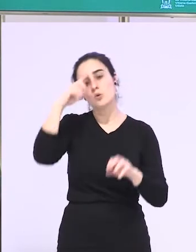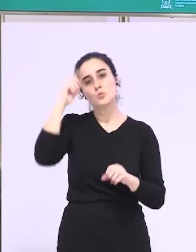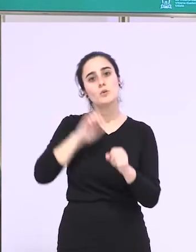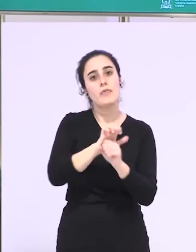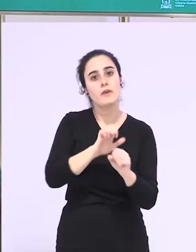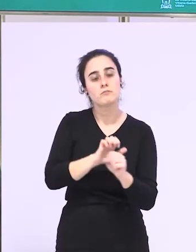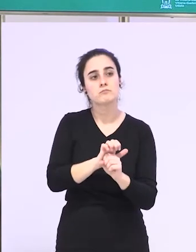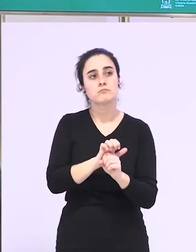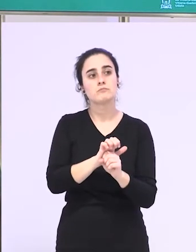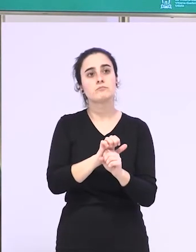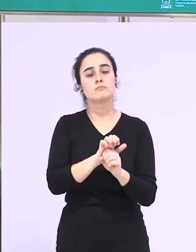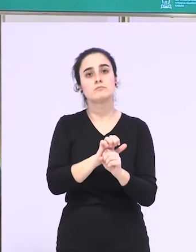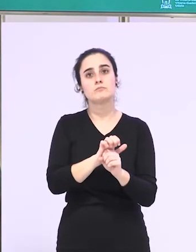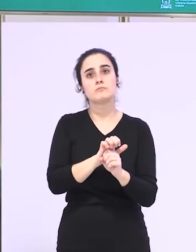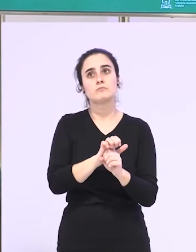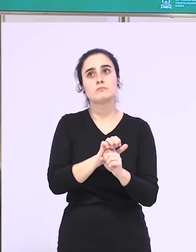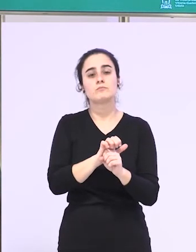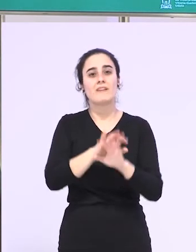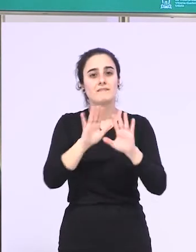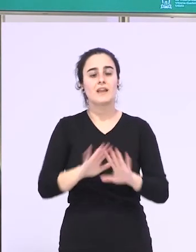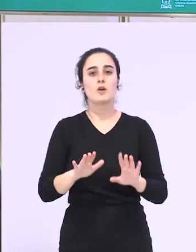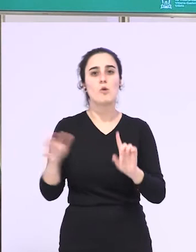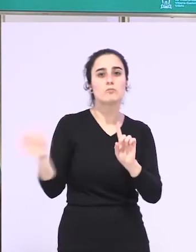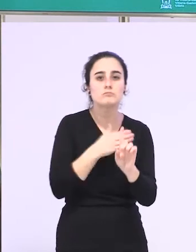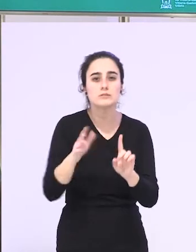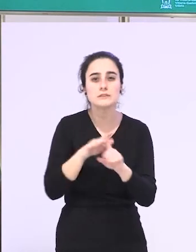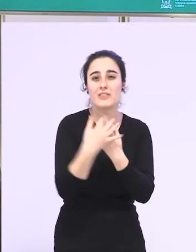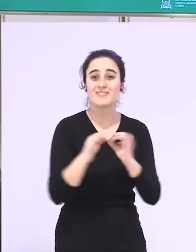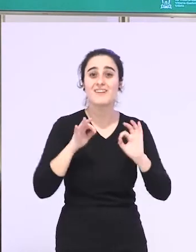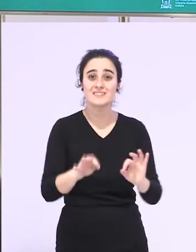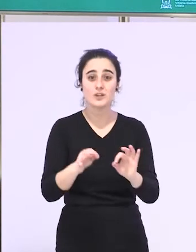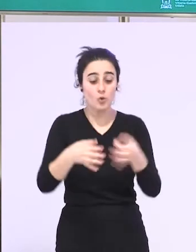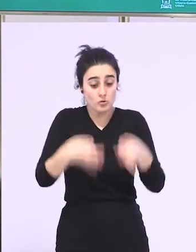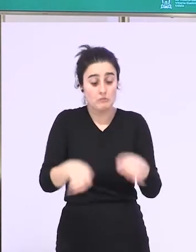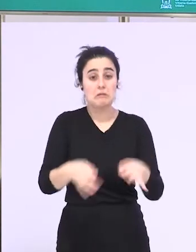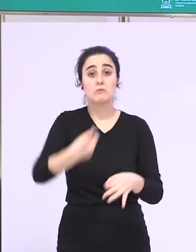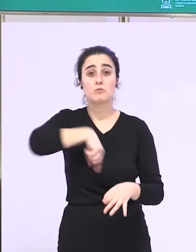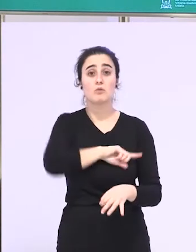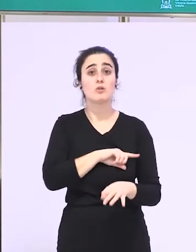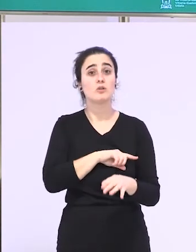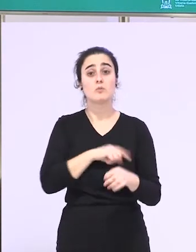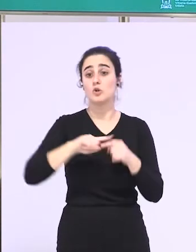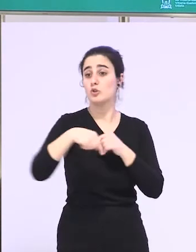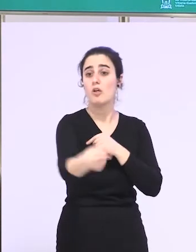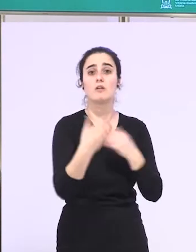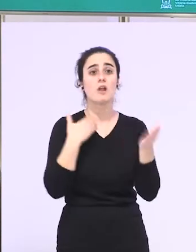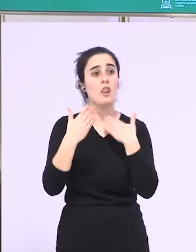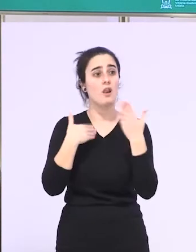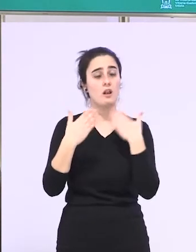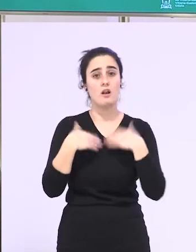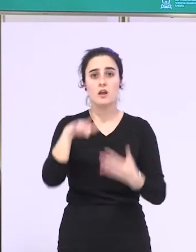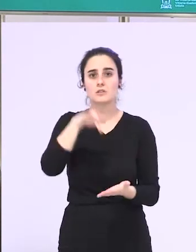hori, erasoen normalizazio hori, gure eguneroko elkarrizketetan askotan erreproduzitzen dugu konturatu gabe, ez?